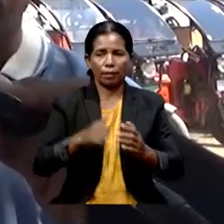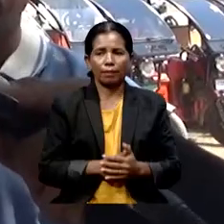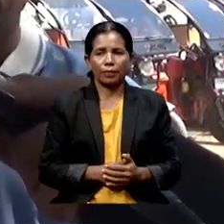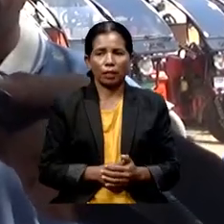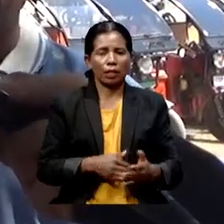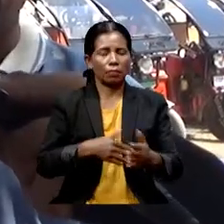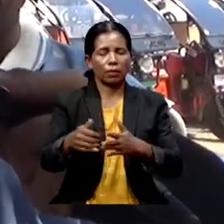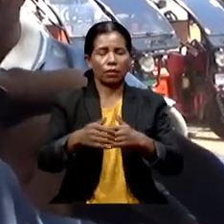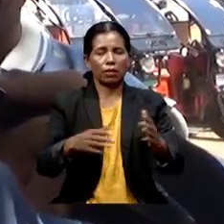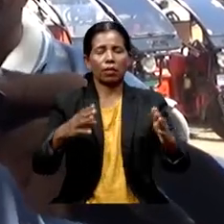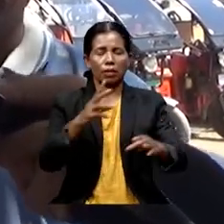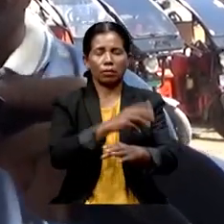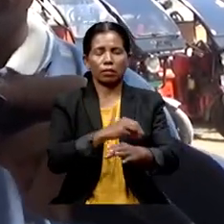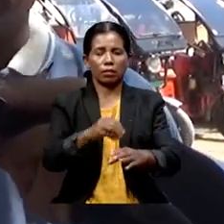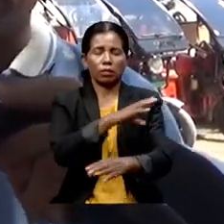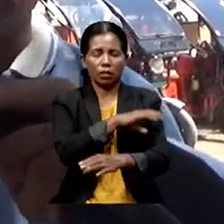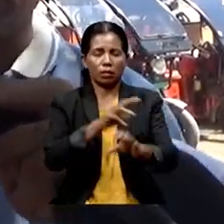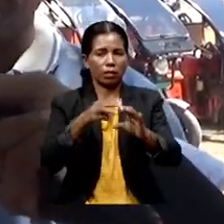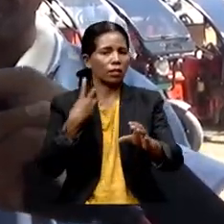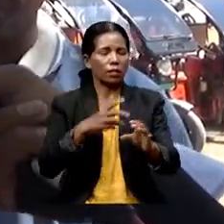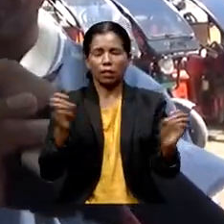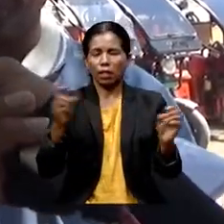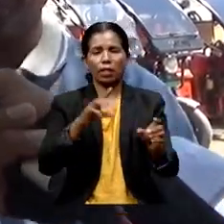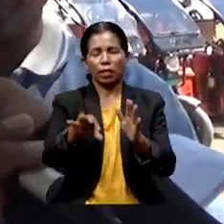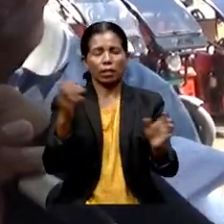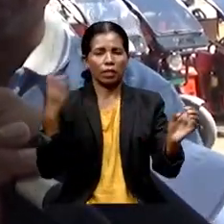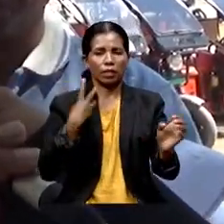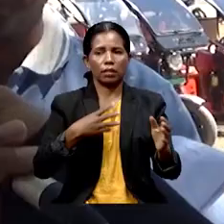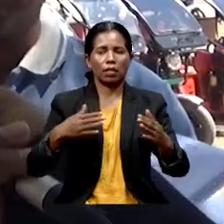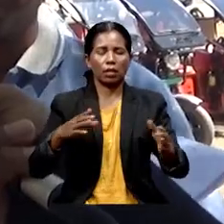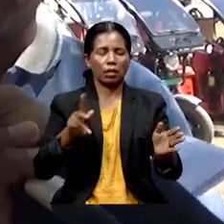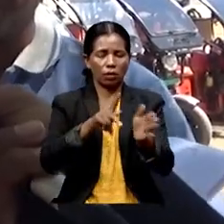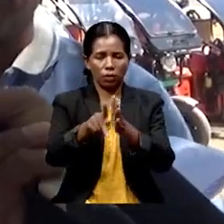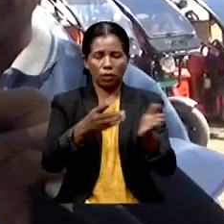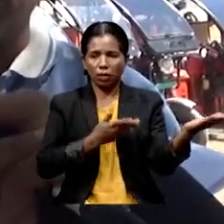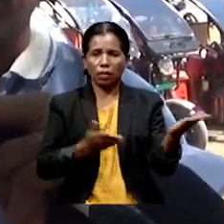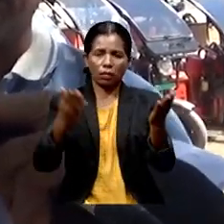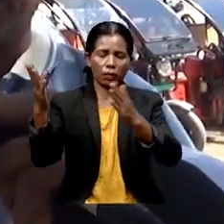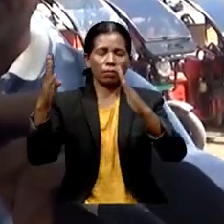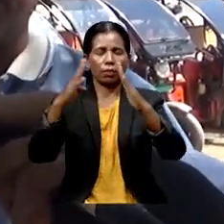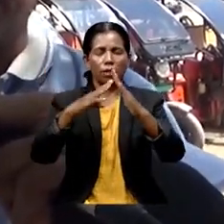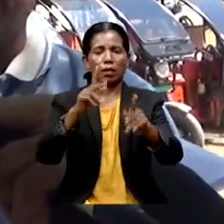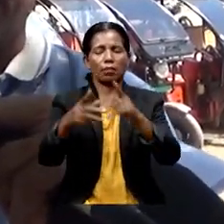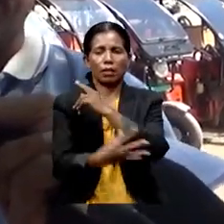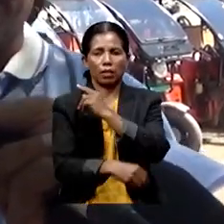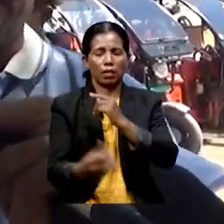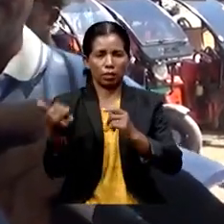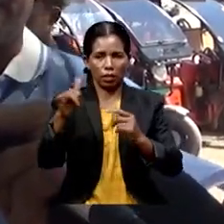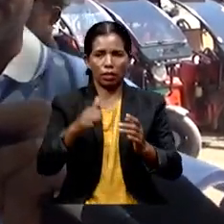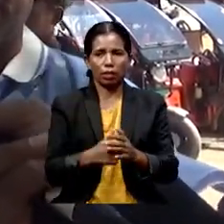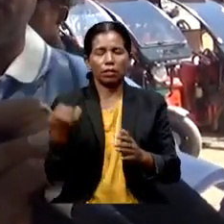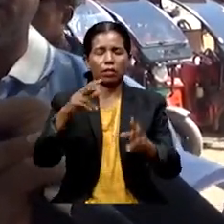inda, jistau merkado halu ele, taheta ita la tolera. Lima lita oho ita doriba mamahon sir, mong kiyak sir. Sira